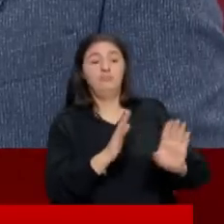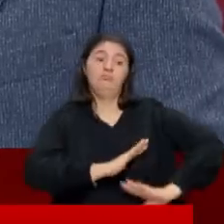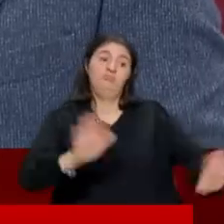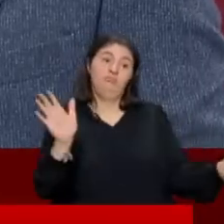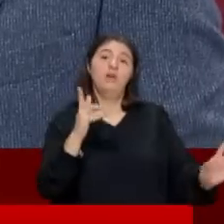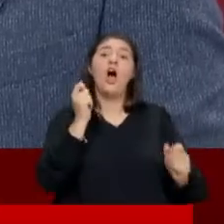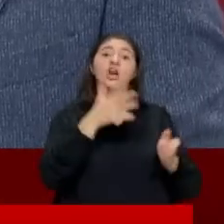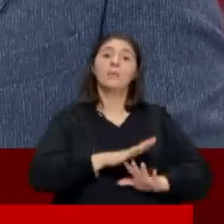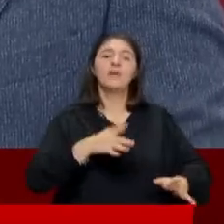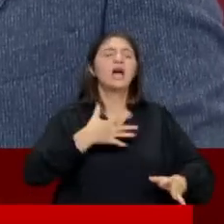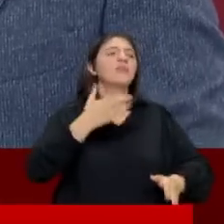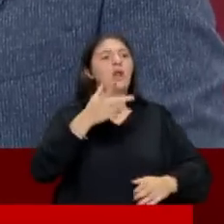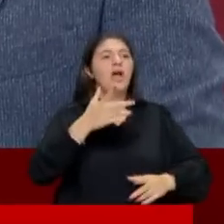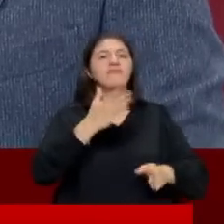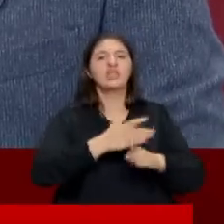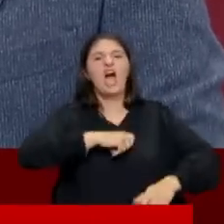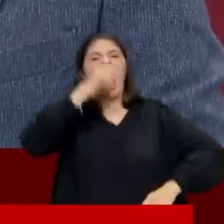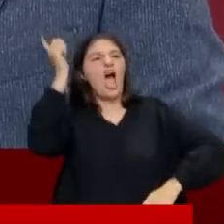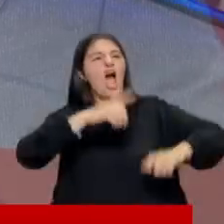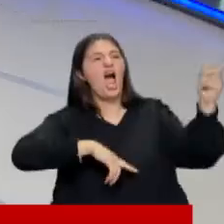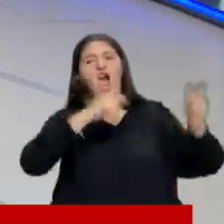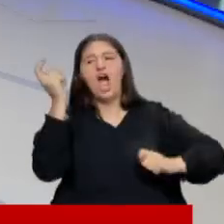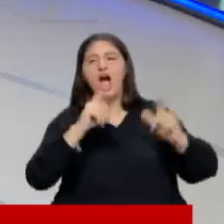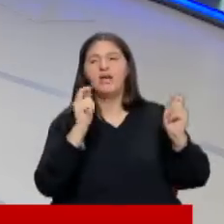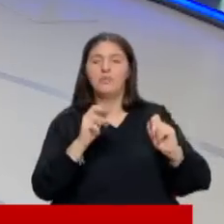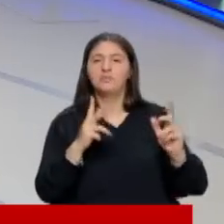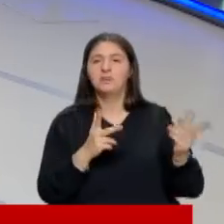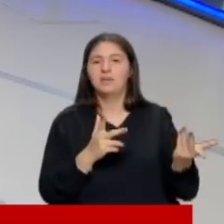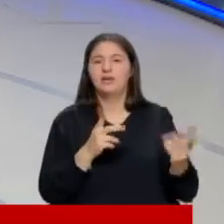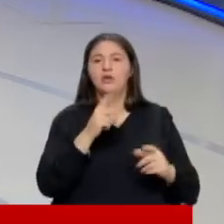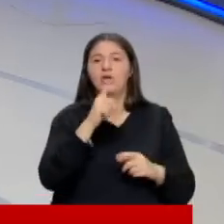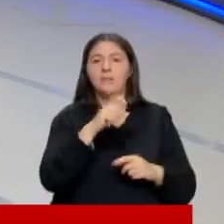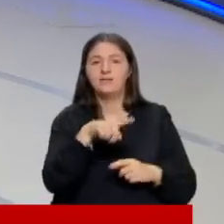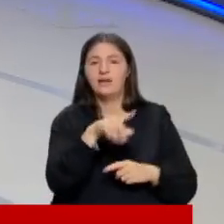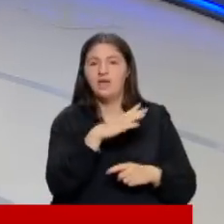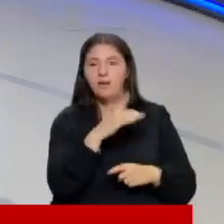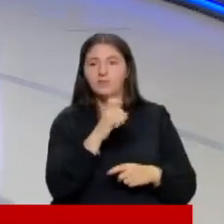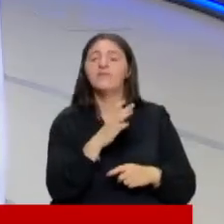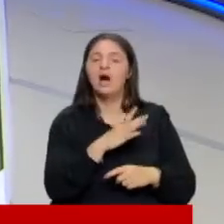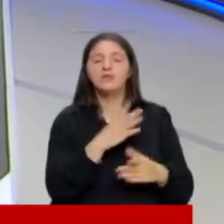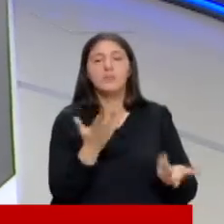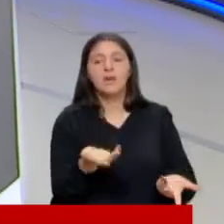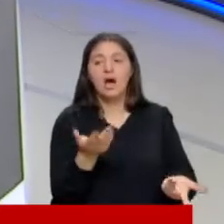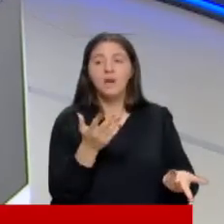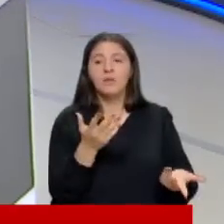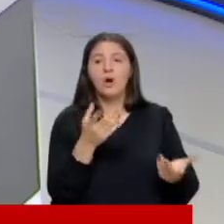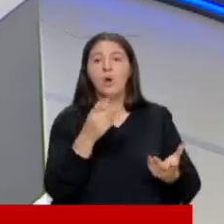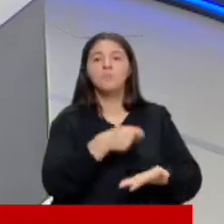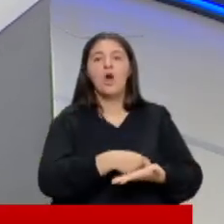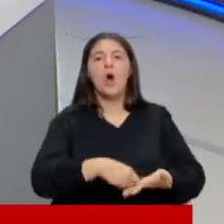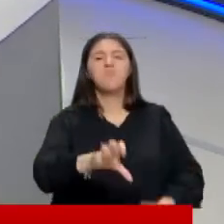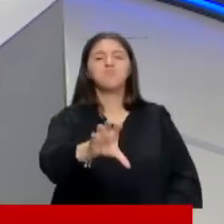sanki böyle har vurup harman savuracak günlerden geçiyormuşuz gibi Onu yapanlar var mı var ama dolgun